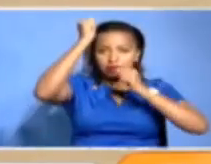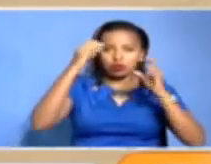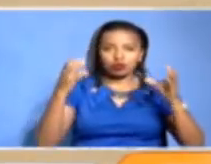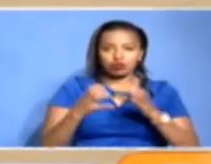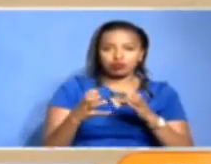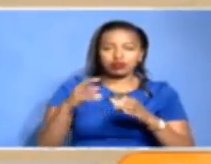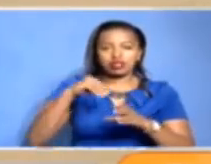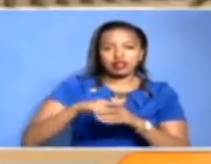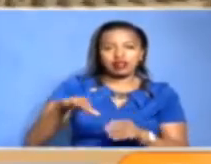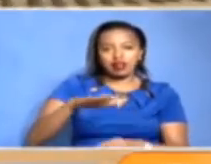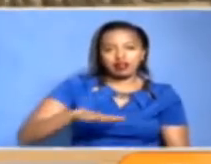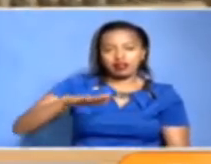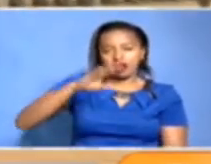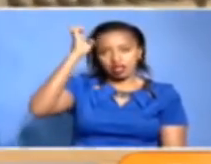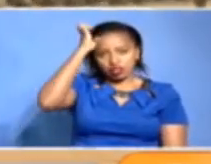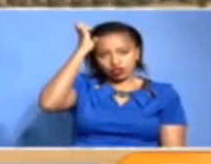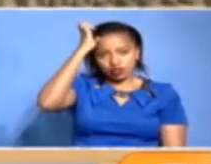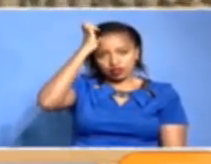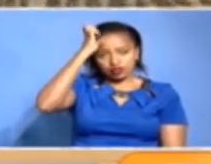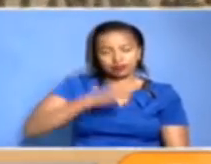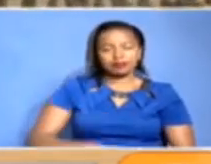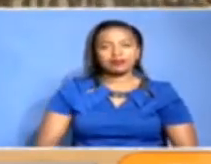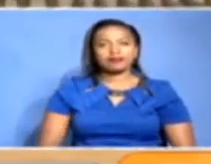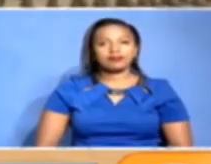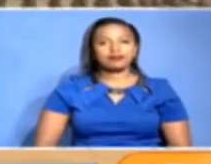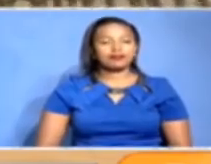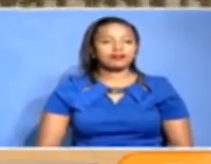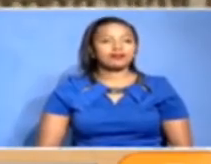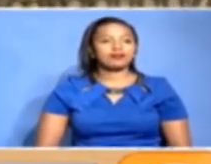mafunzo mjini Eldoret.